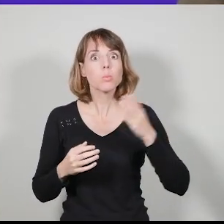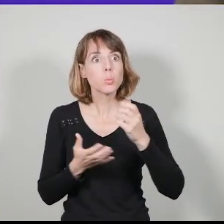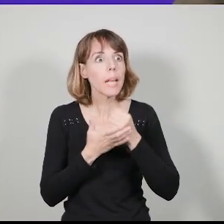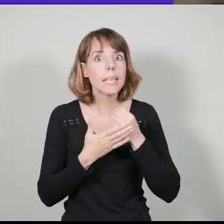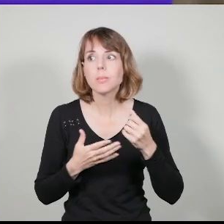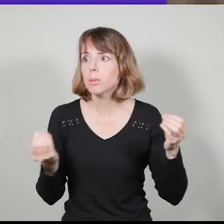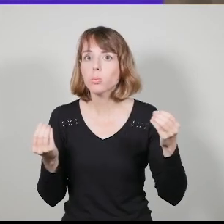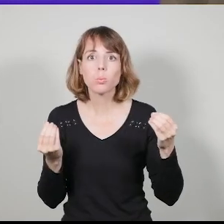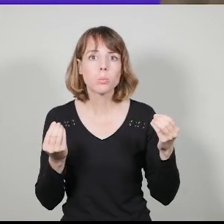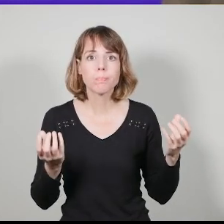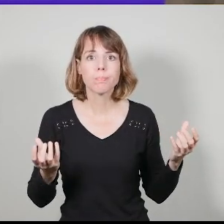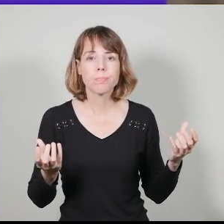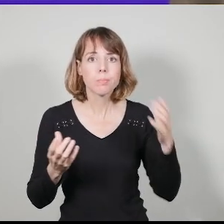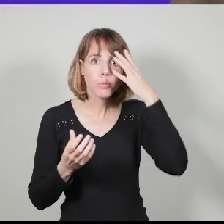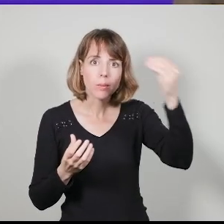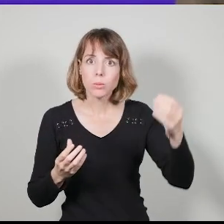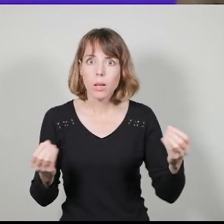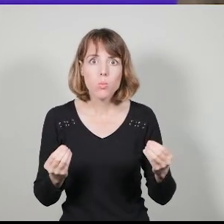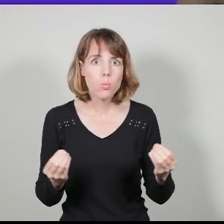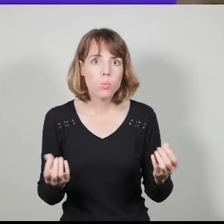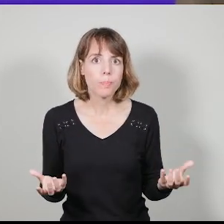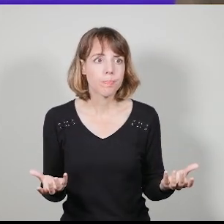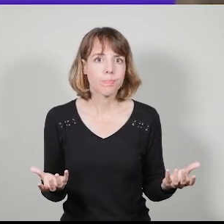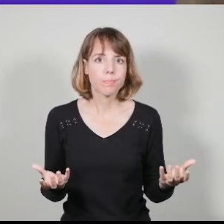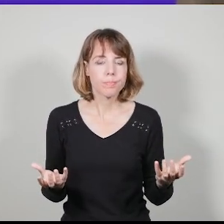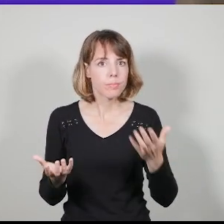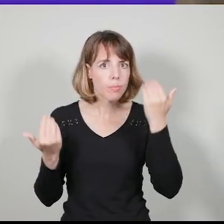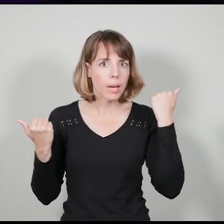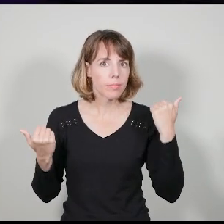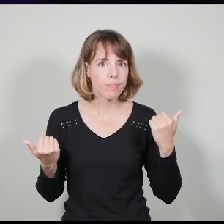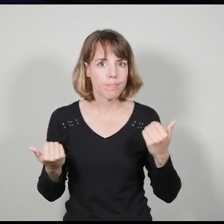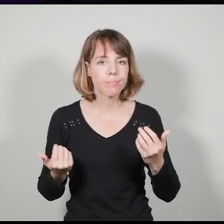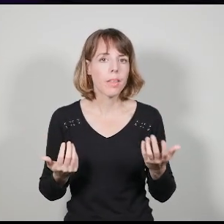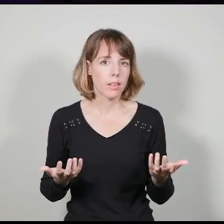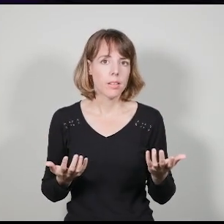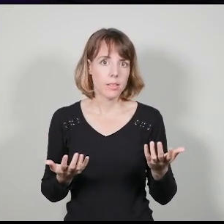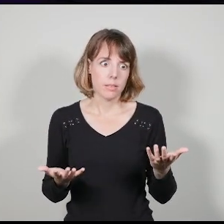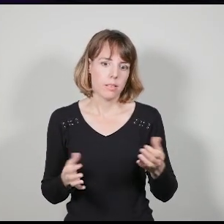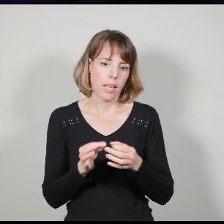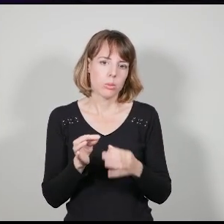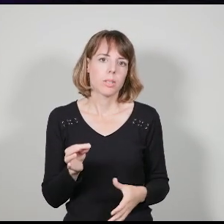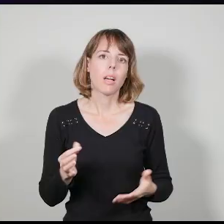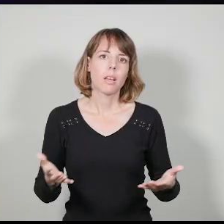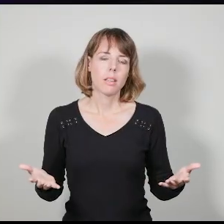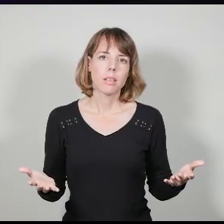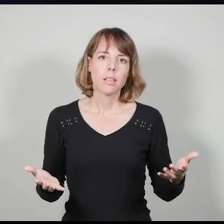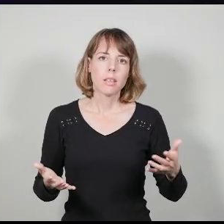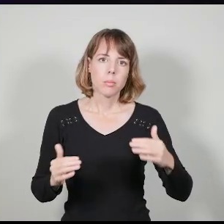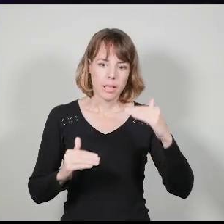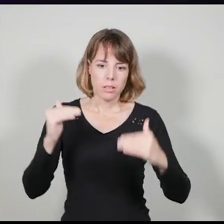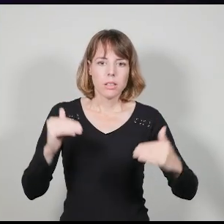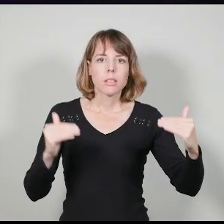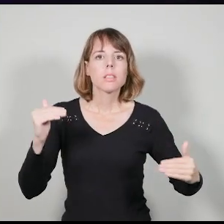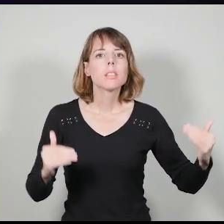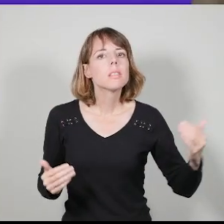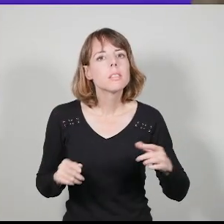l'information, je ne sais pas où trouver les professionnels. Et donc ça signifie que derrière, bien évidemment, il y a un problème d'inégalité parce qu'on